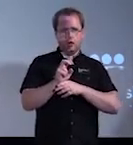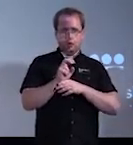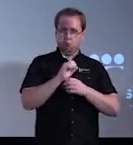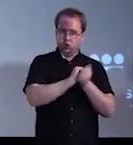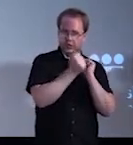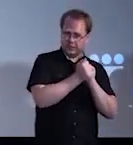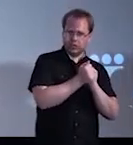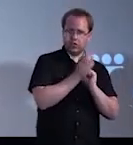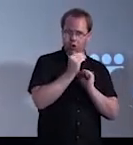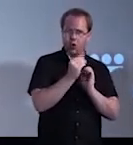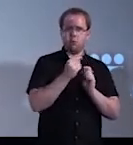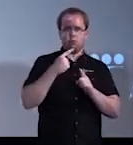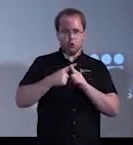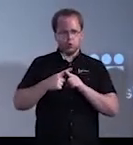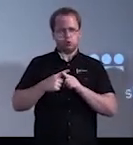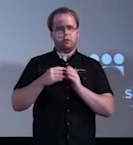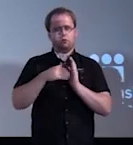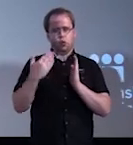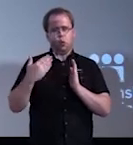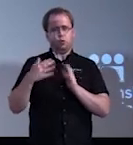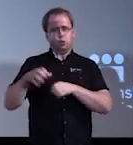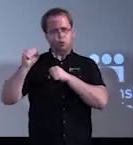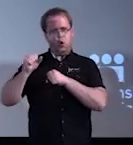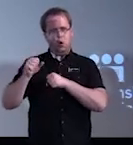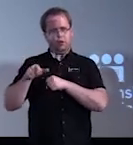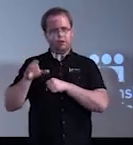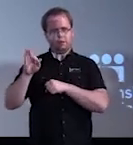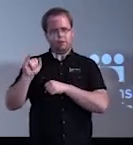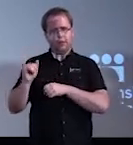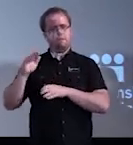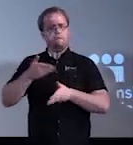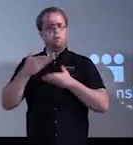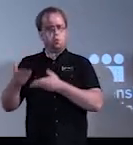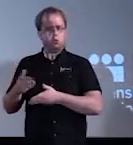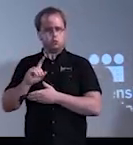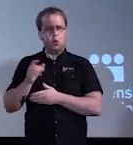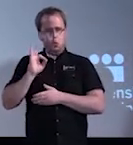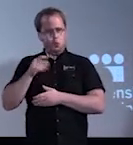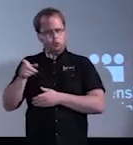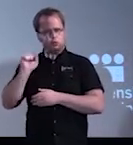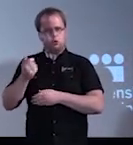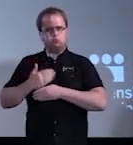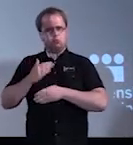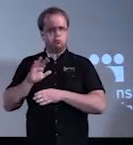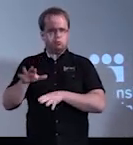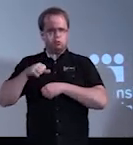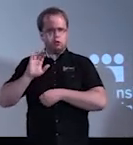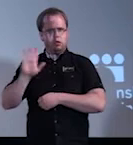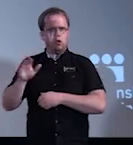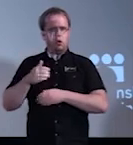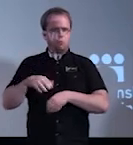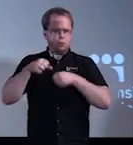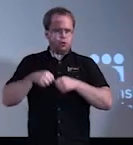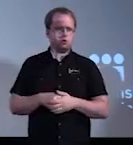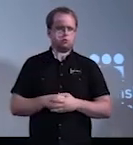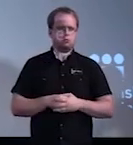politiken men också utifrån det uppdraget som Filminstitutet kommer få. Alltså hur man sedan gör sitt uppdrag och att det finns där. Mm. Jag skulle